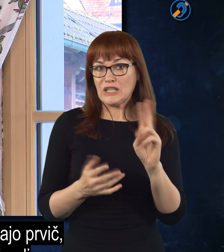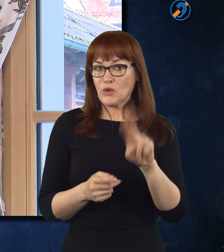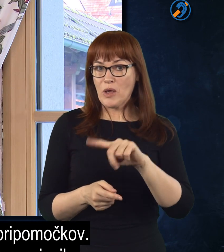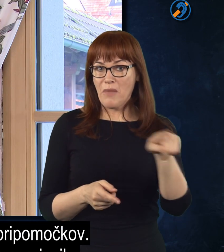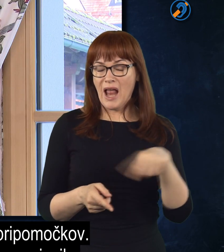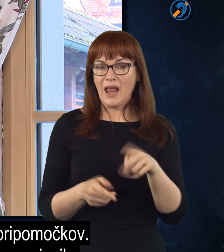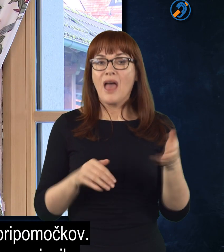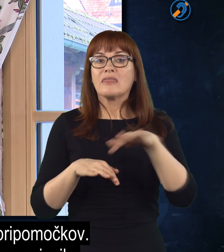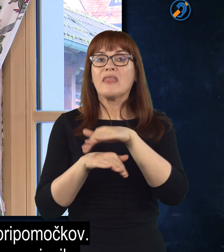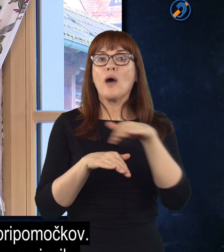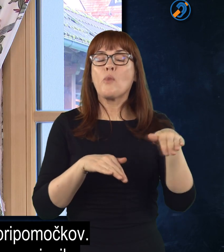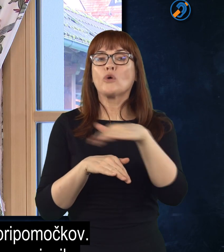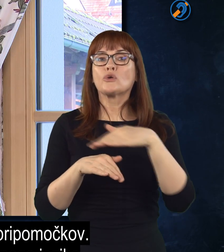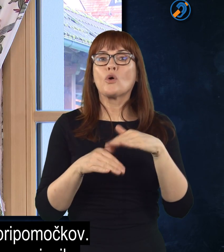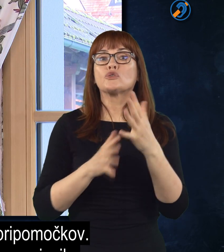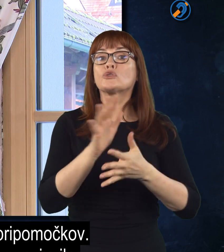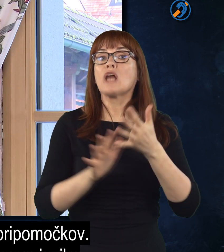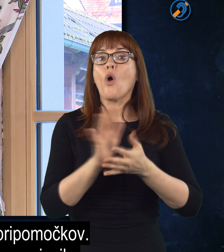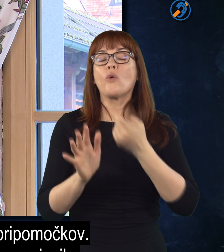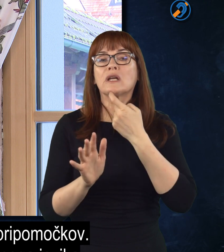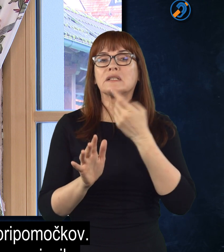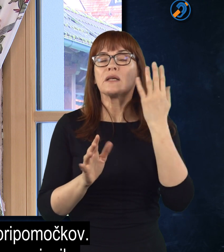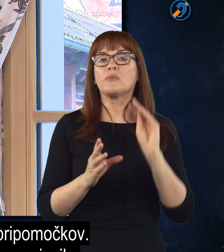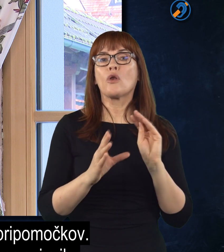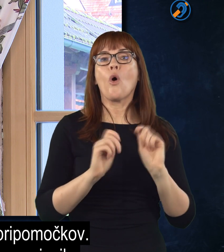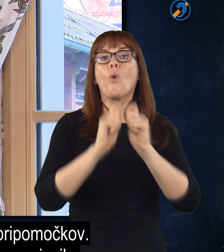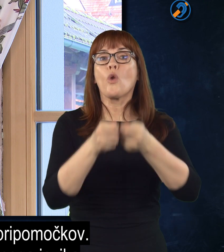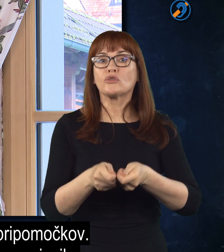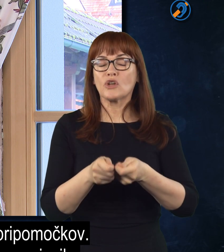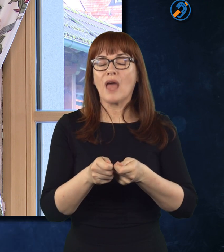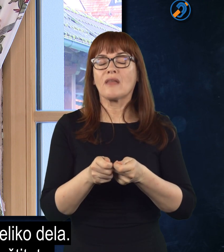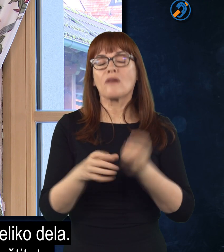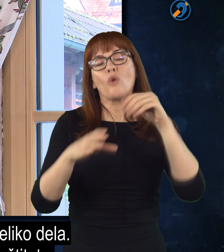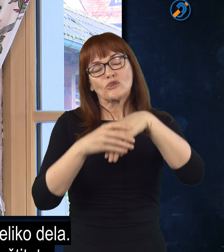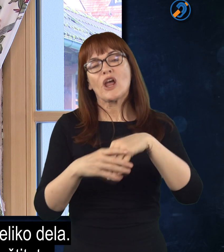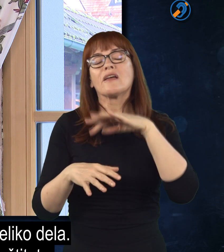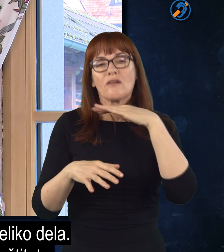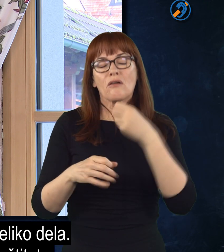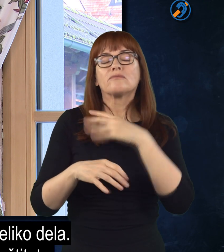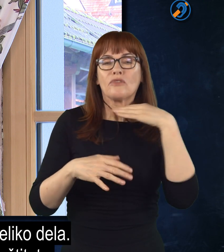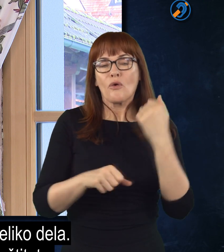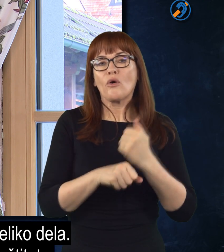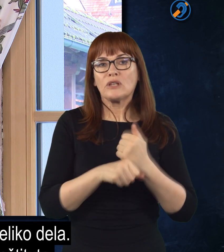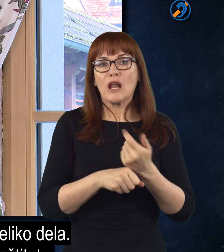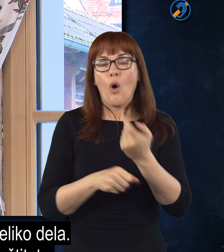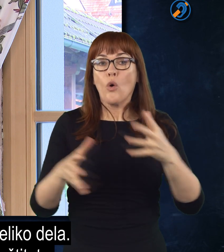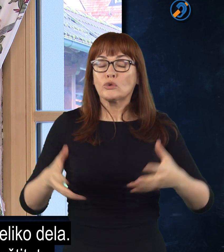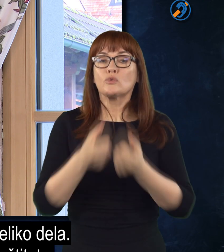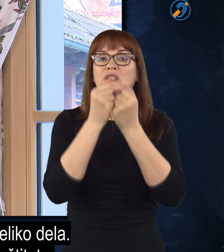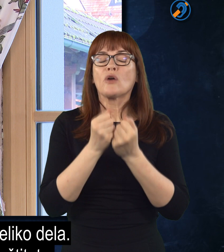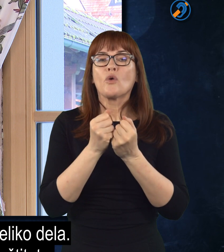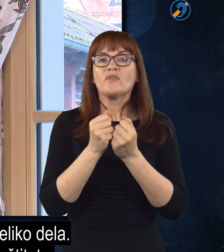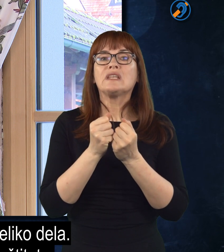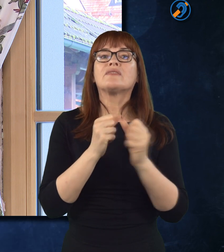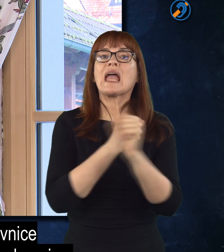sploh imeli. Na področju znakovnega jezika je bilo vloženega kar nekaj dela, od